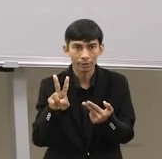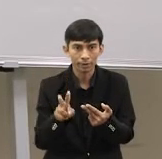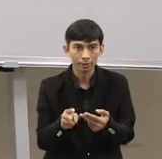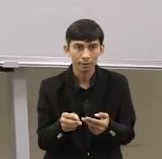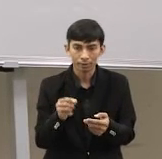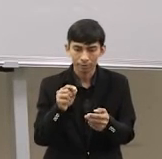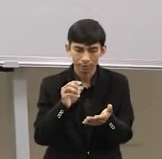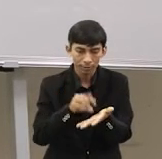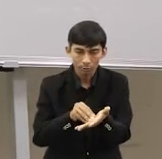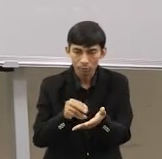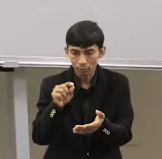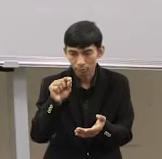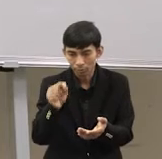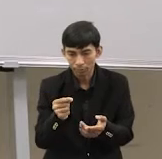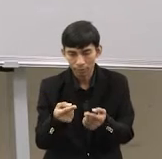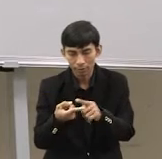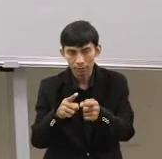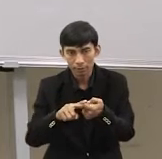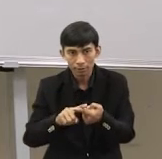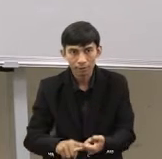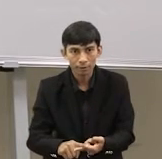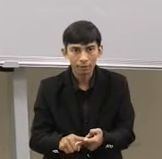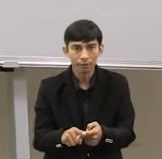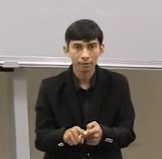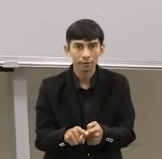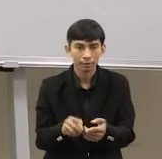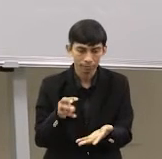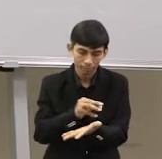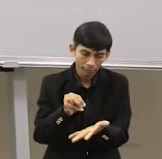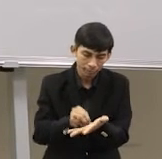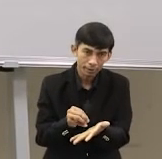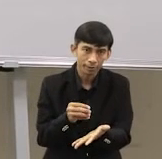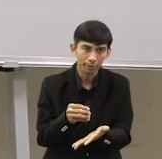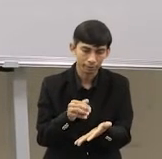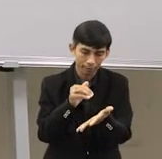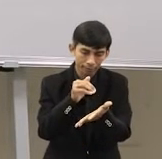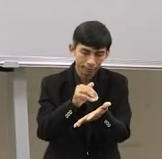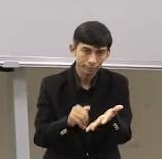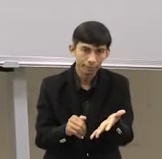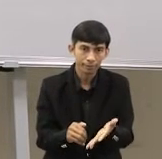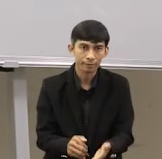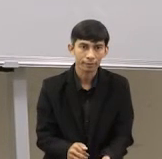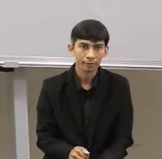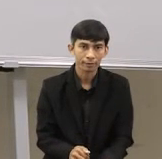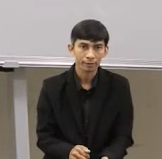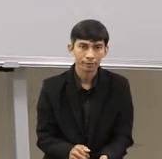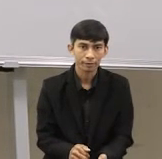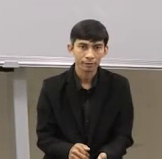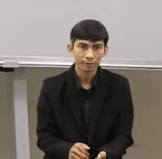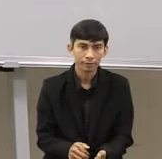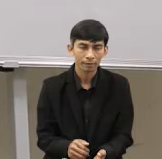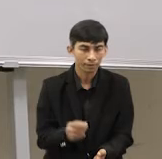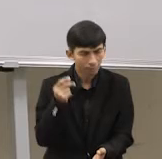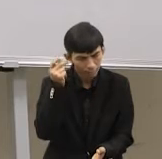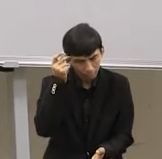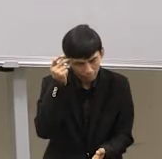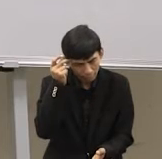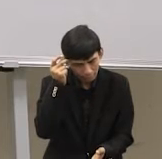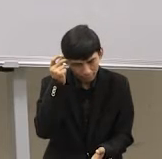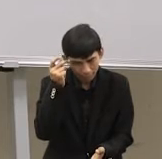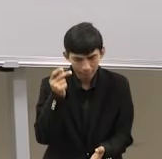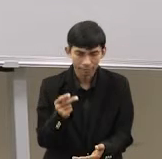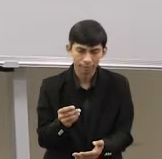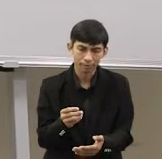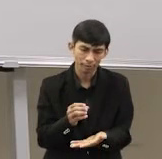nốn tua sập hiện đài chấp bộ mán vị thị cứ bộ mán vị thị đỏ chẳng con cực tha con cua vô và thiện bọt